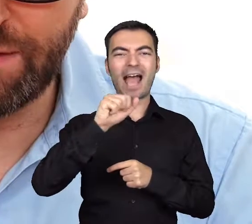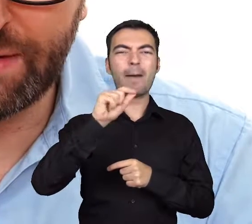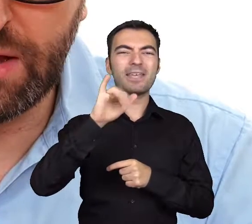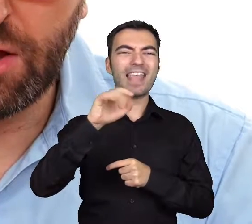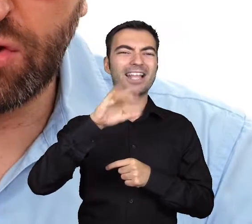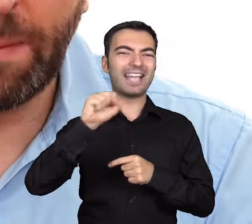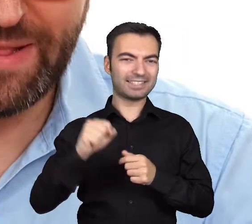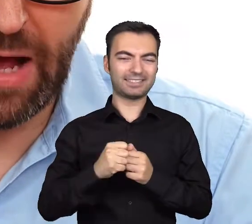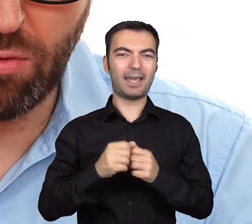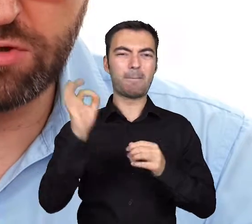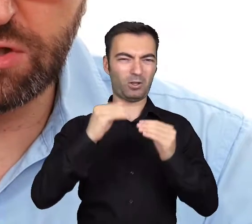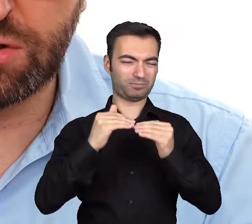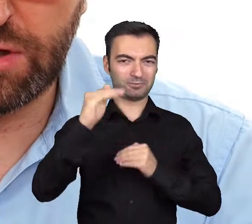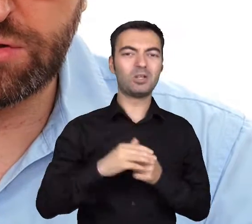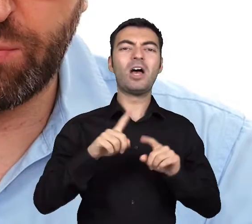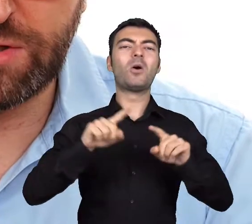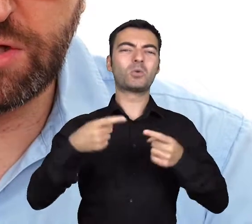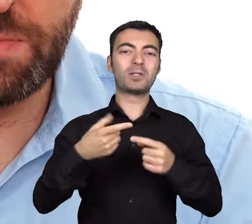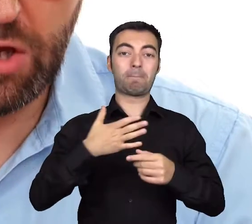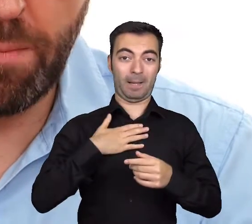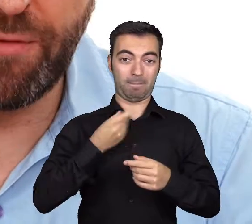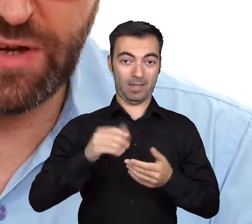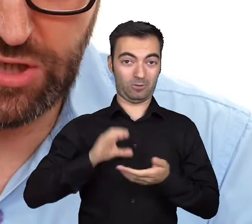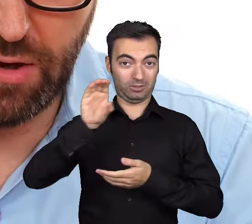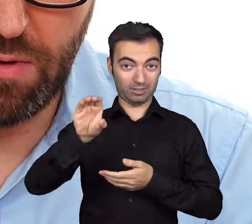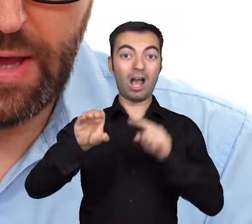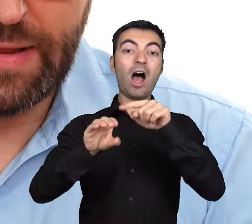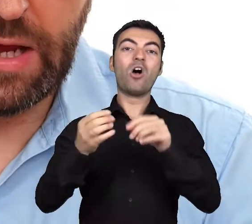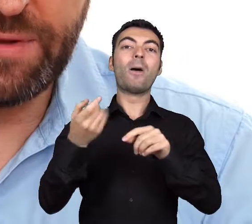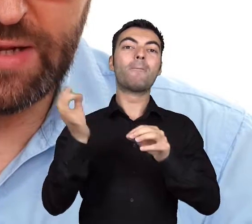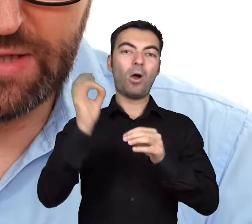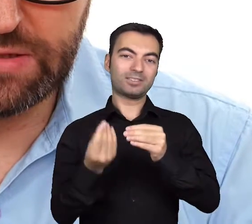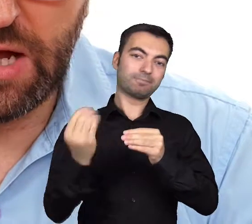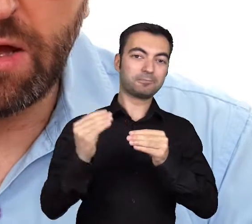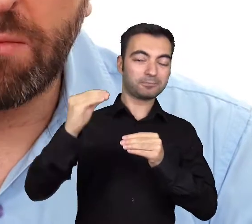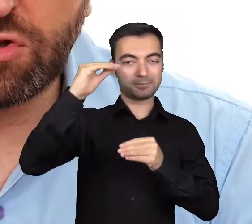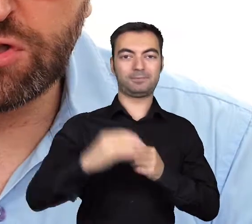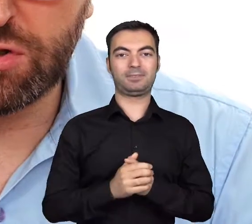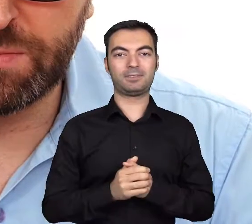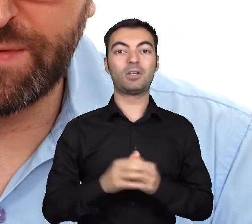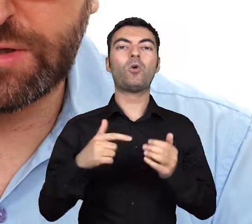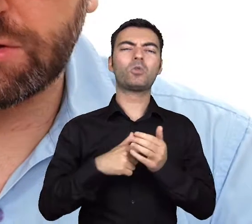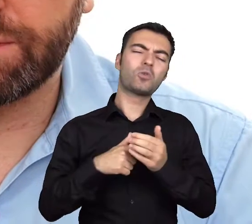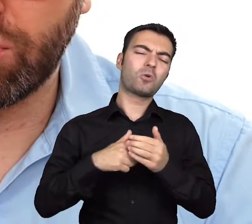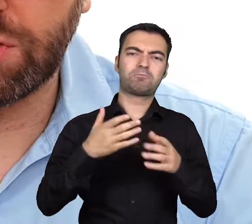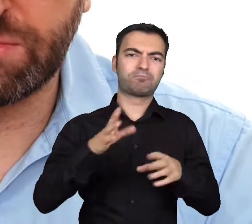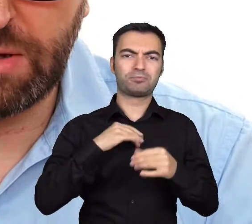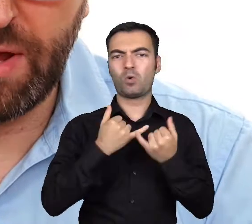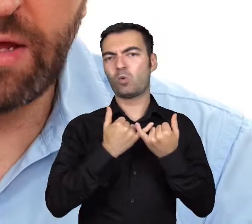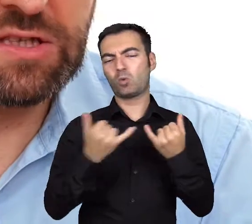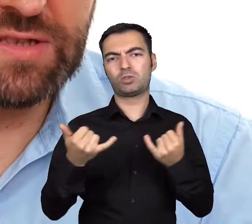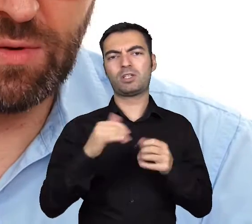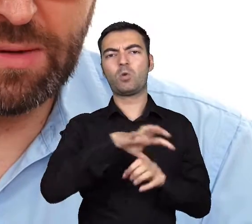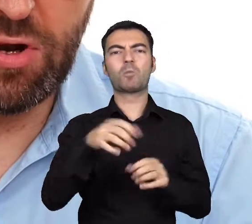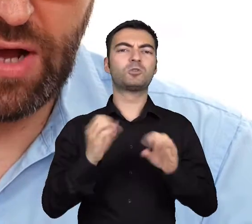one dodawane do kapitału, czyli do tego, co wpłaciliśmy, i go powiększają. Ta kapitalizacja może się odbywać w różnym